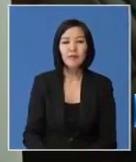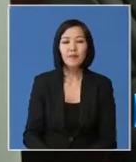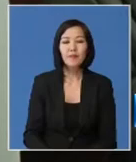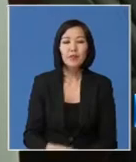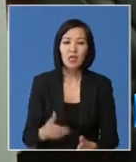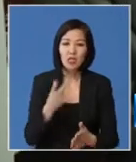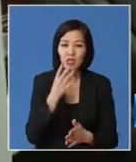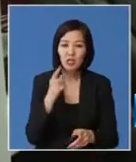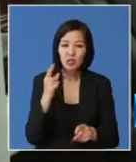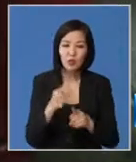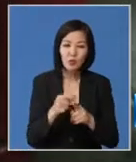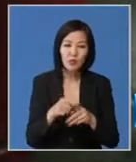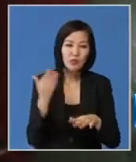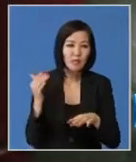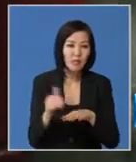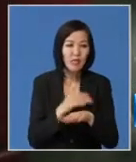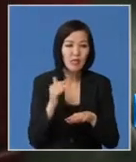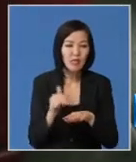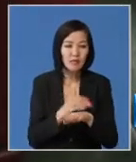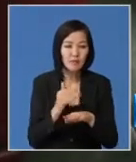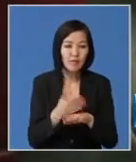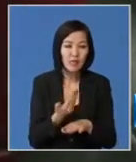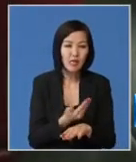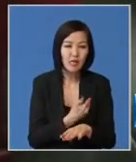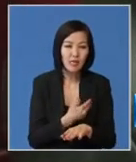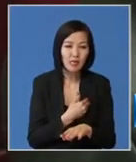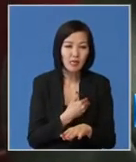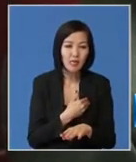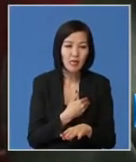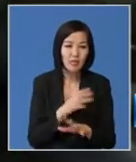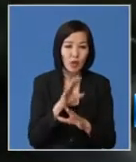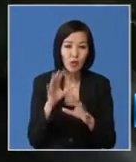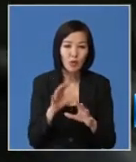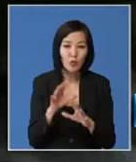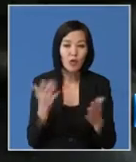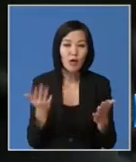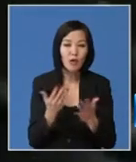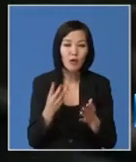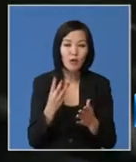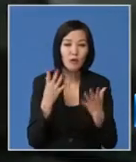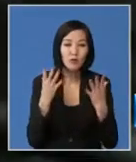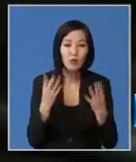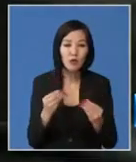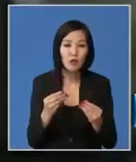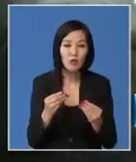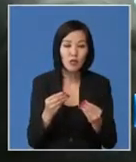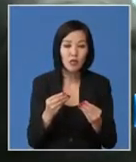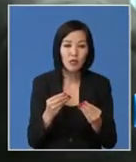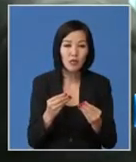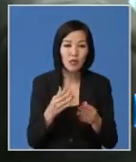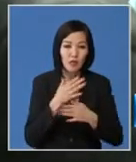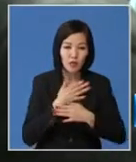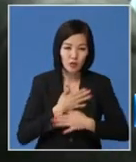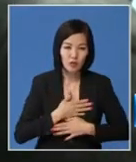сөз, жылы қабақ, ыстық тамақ қалайтын қарттардың мұндағы күтімі қалай дейсіз ғой. Үш күннен кейін үйренген жері болғасын